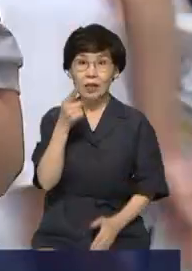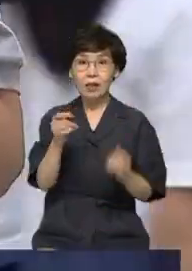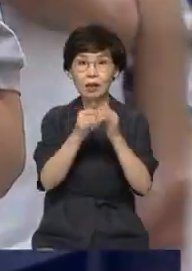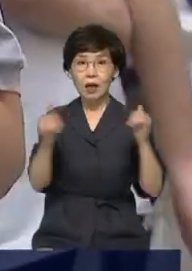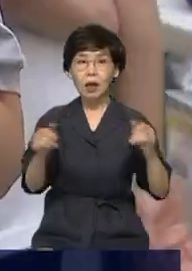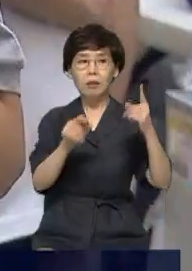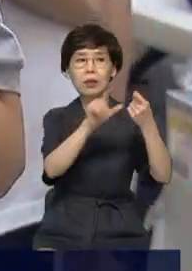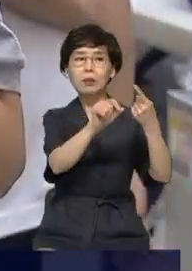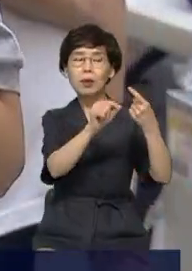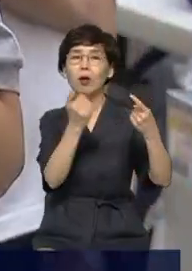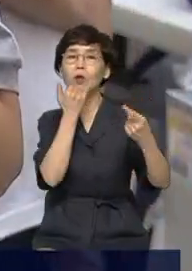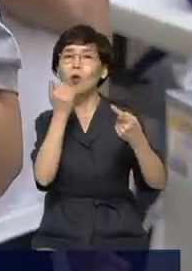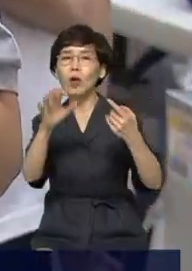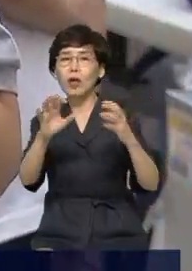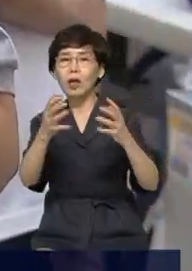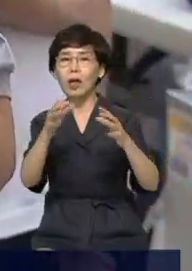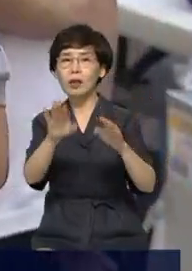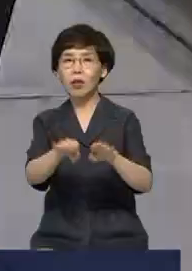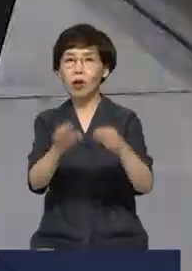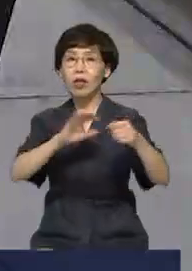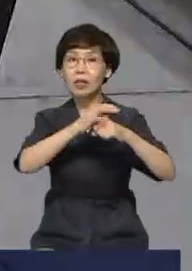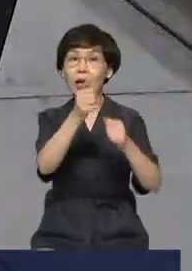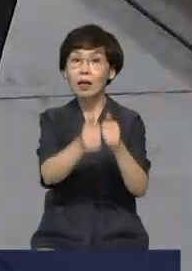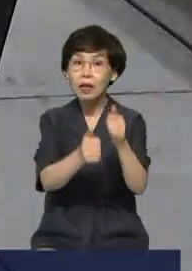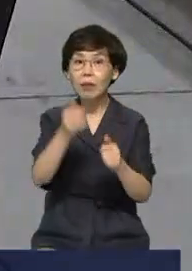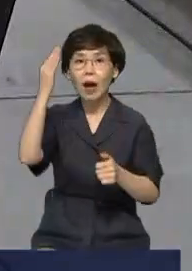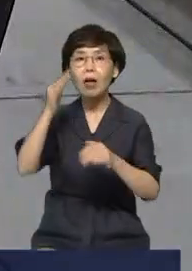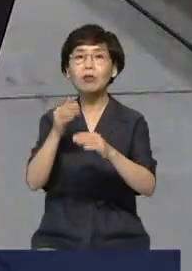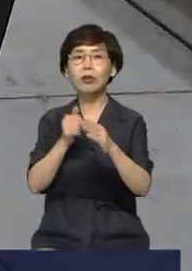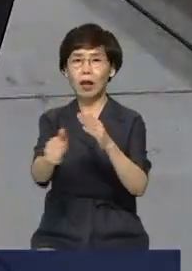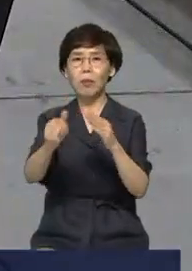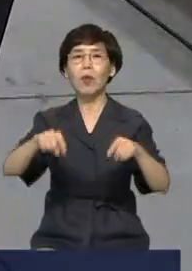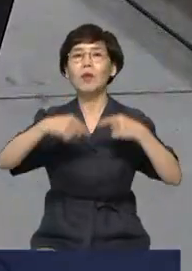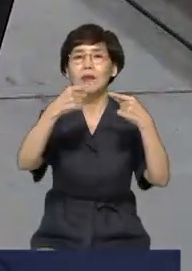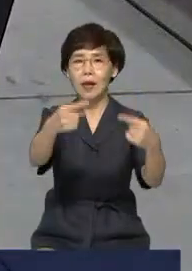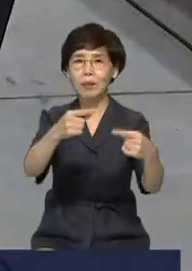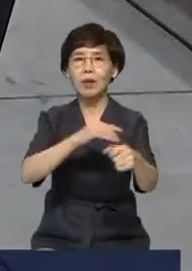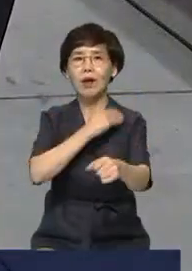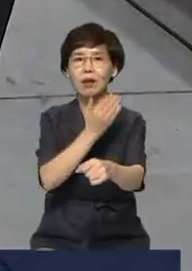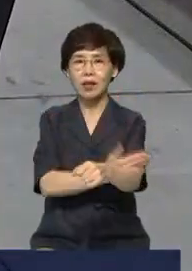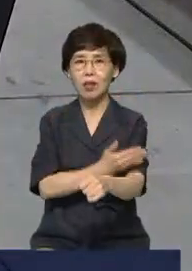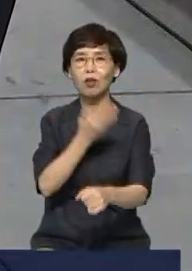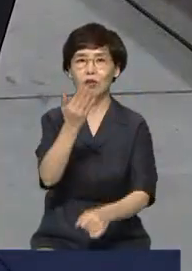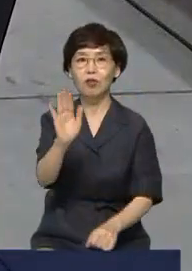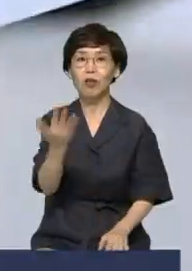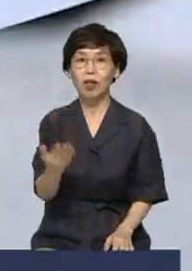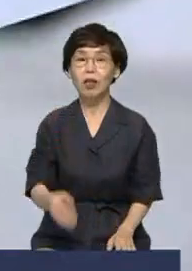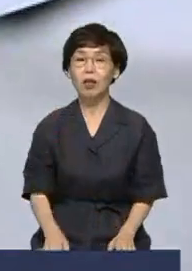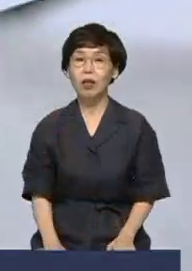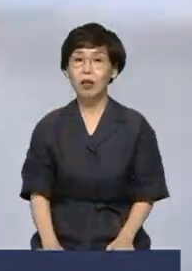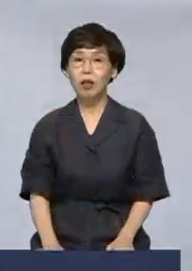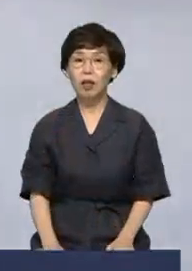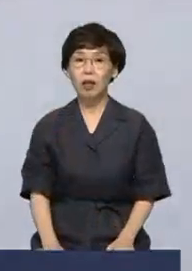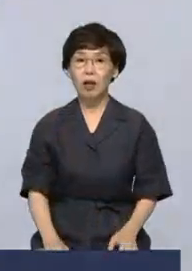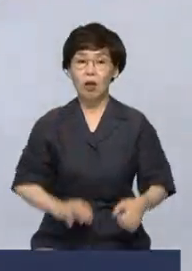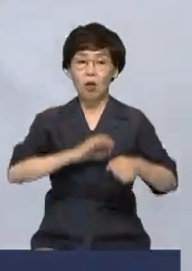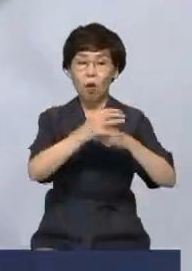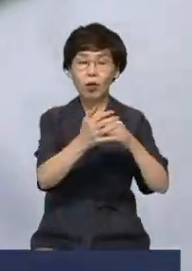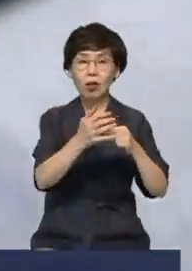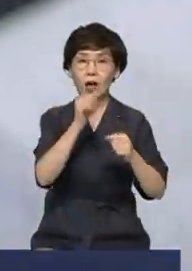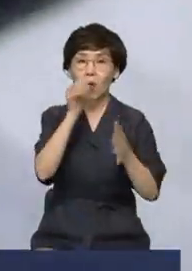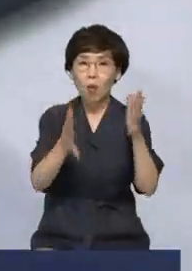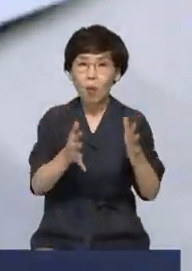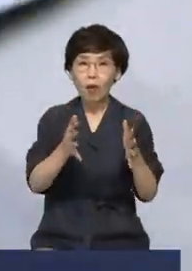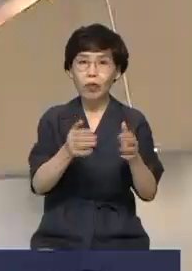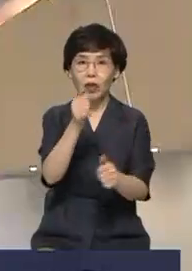오는 11월 독일에서 열리는 세계 대회에 한국 대표로 참가할 수 있는 자격이 주어집니다. 월드로봇